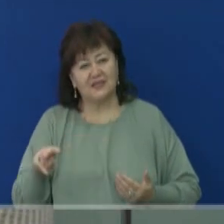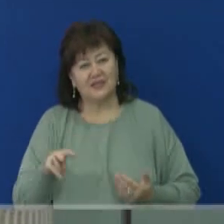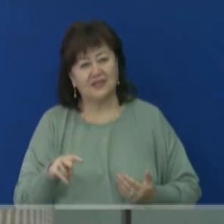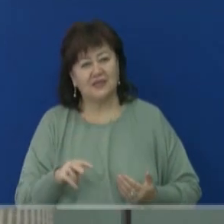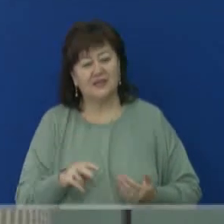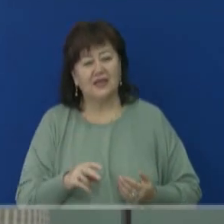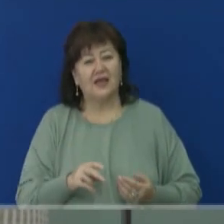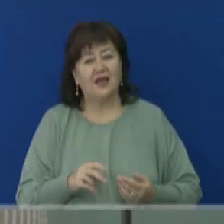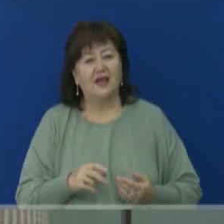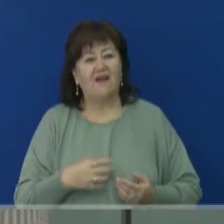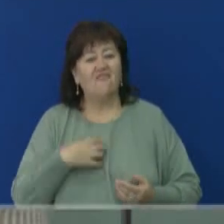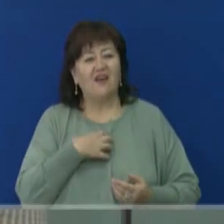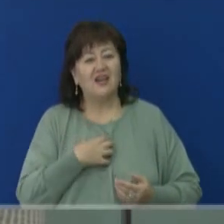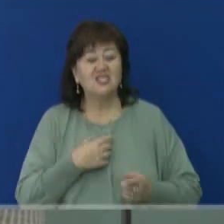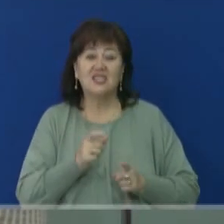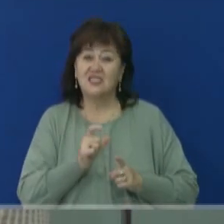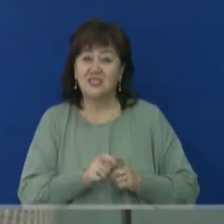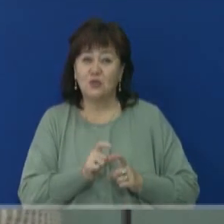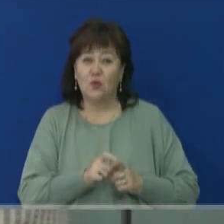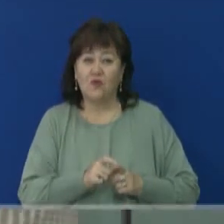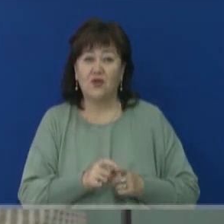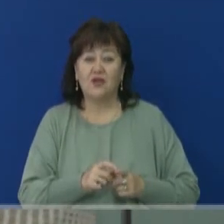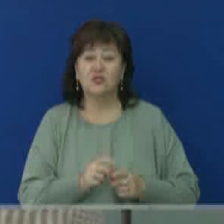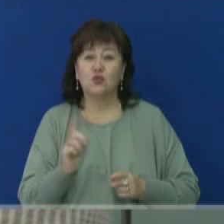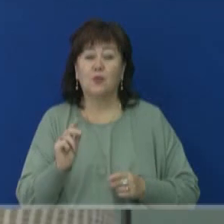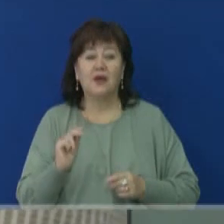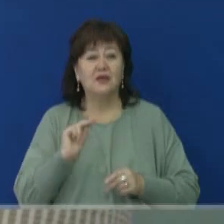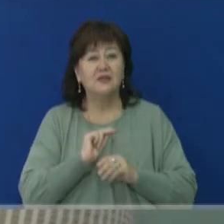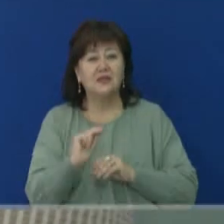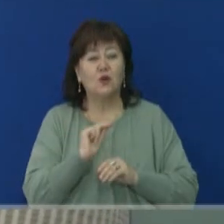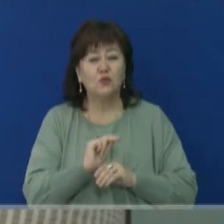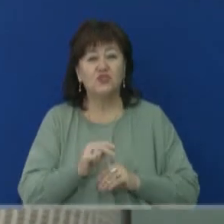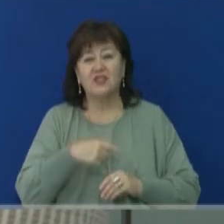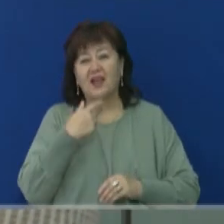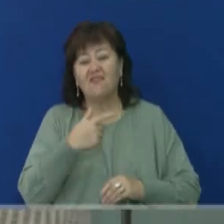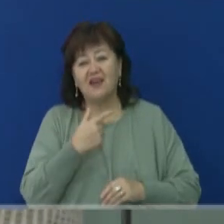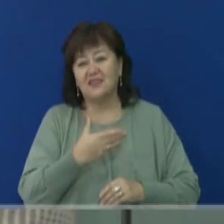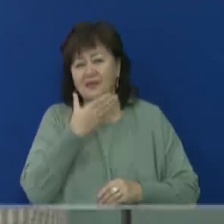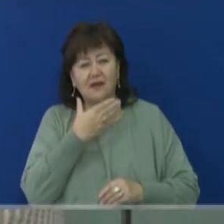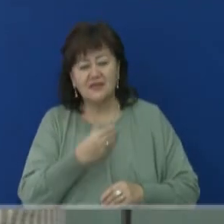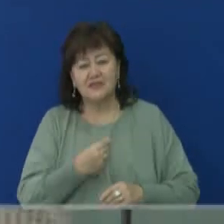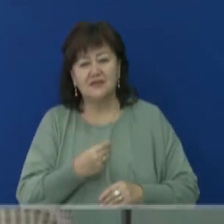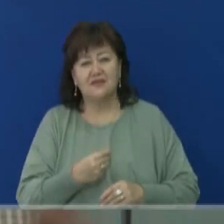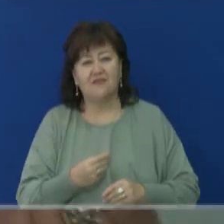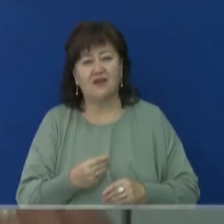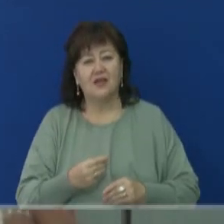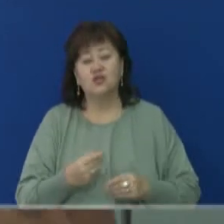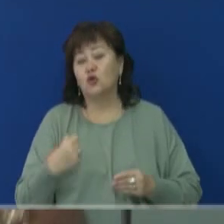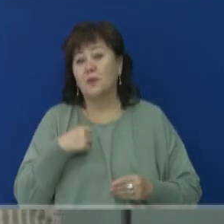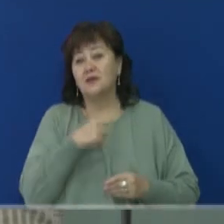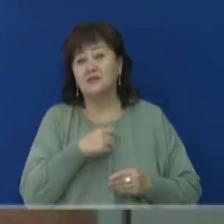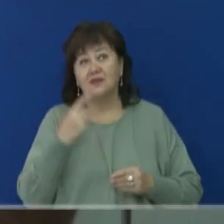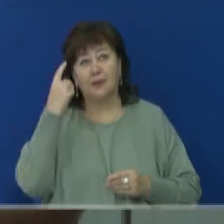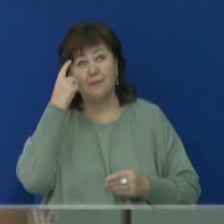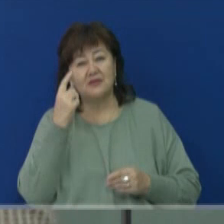айшықтарының сөздің майын тамызып сөйлейтін шешен, сонымен бірге қазіргі дамылдамандаласында да өз ойын еркін